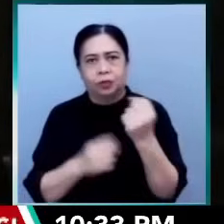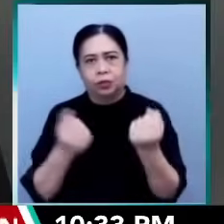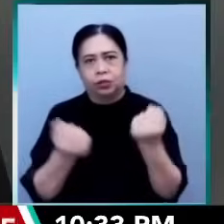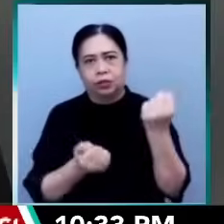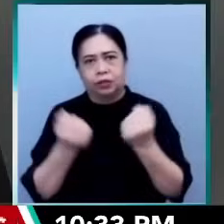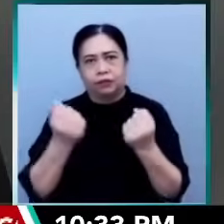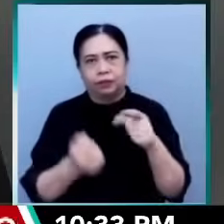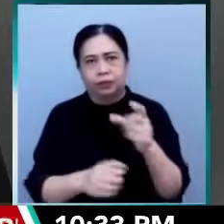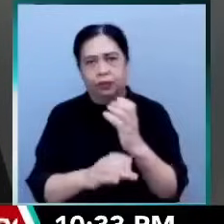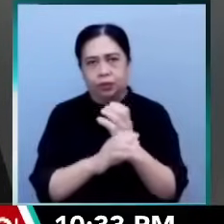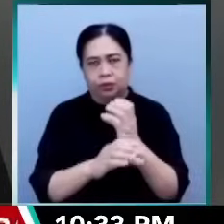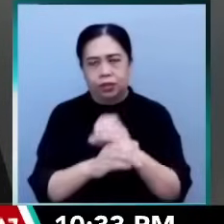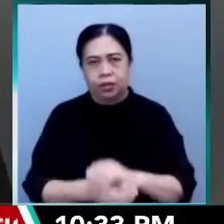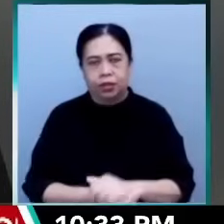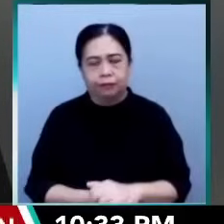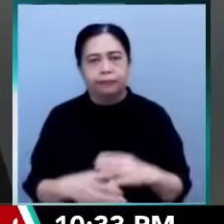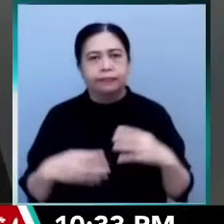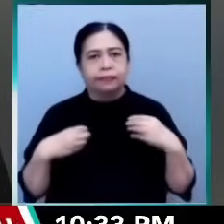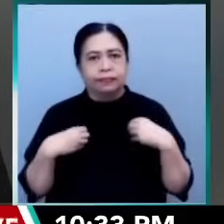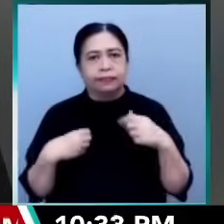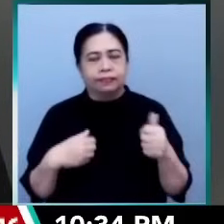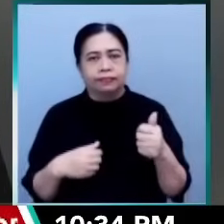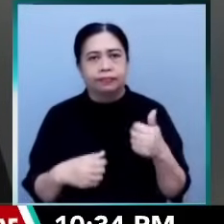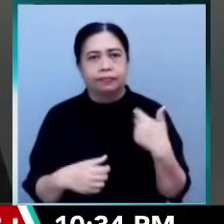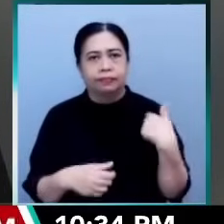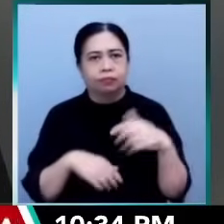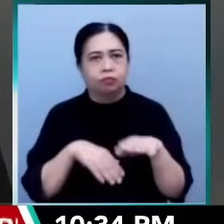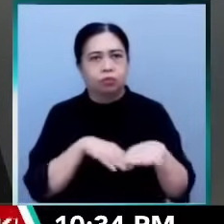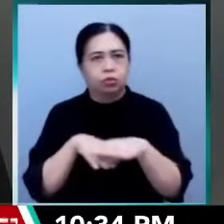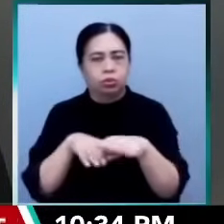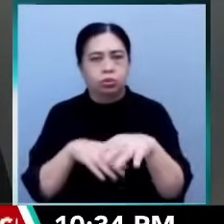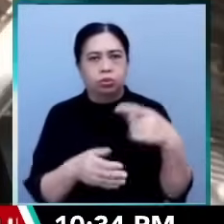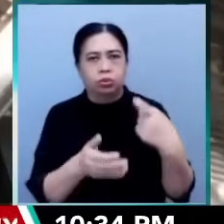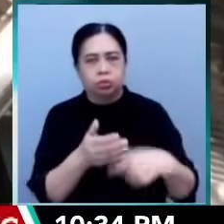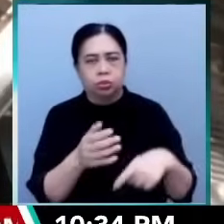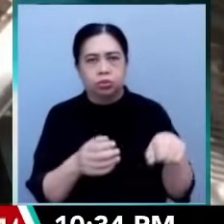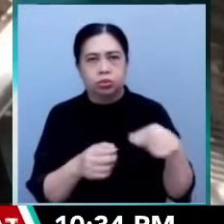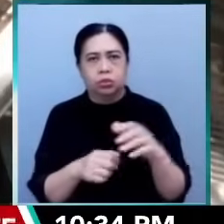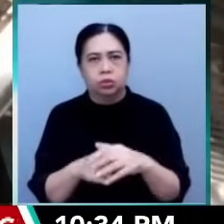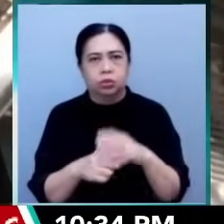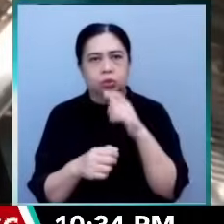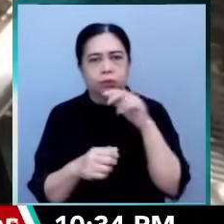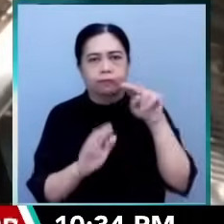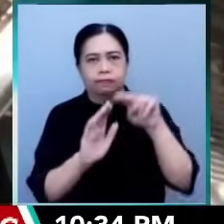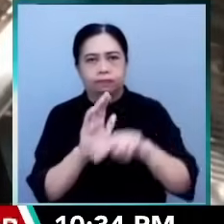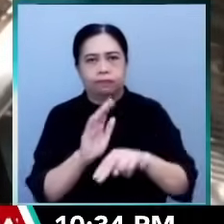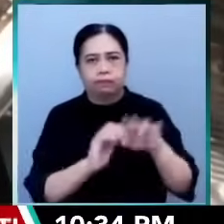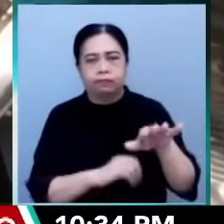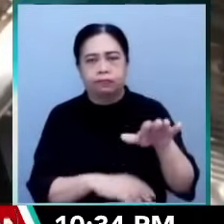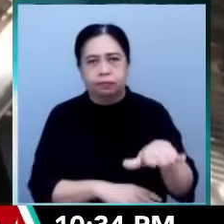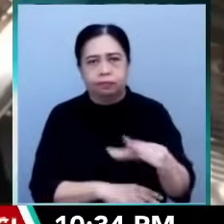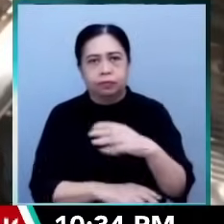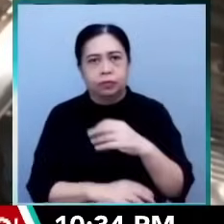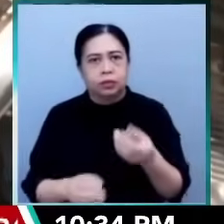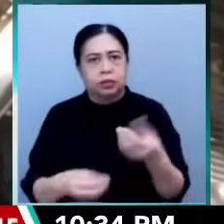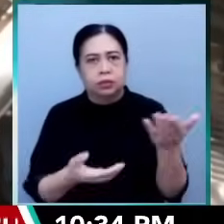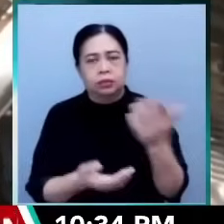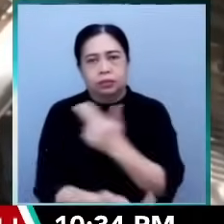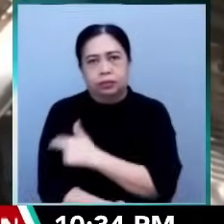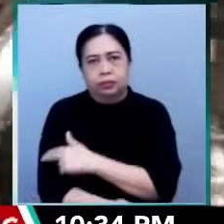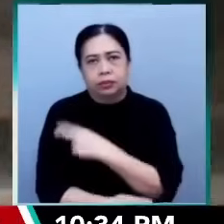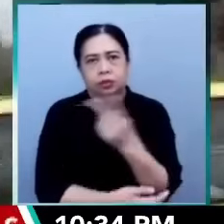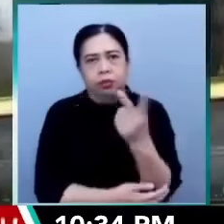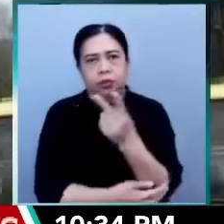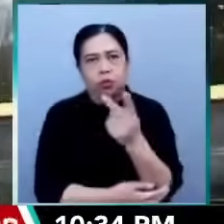kotse. Aakuin ng kandidato ng motorcade ang mga gastusin sa pagpapalibing sa bata at pagpapagamot sa